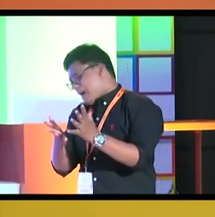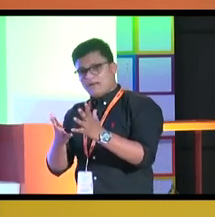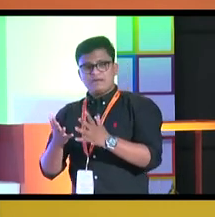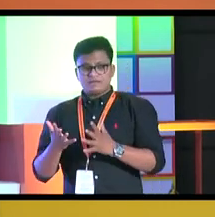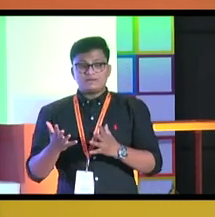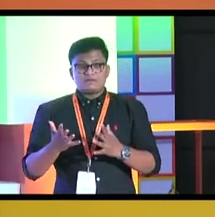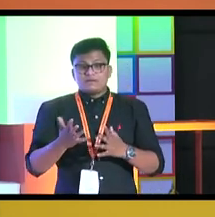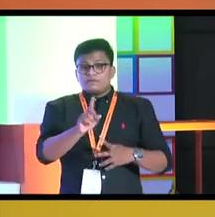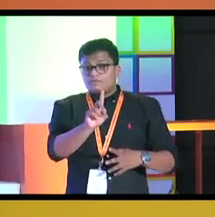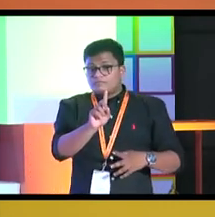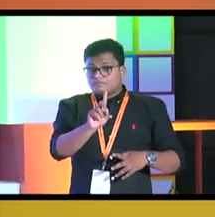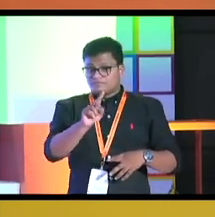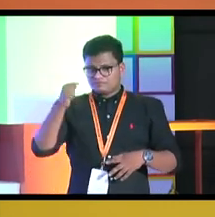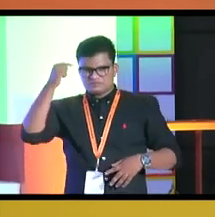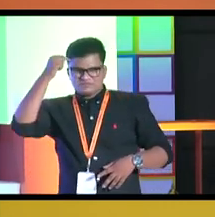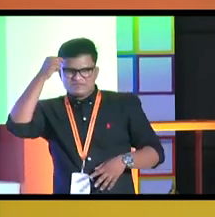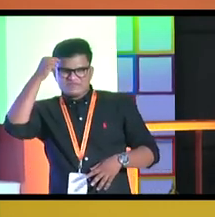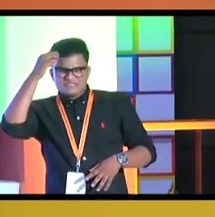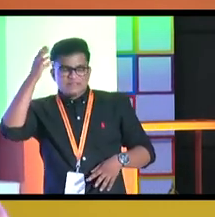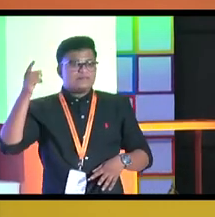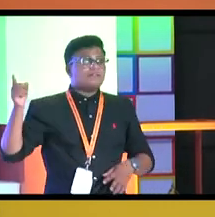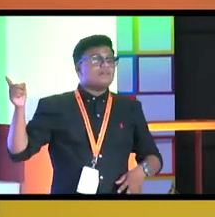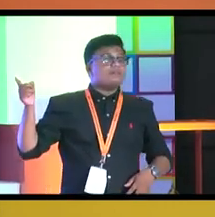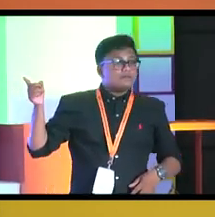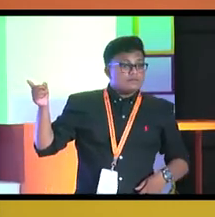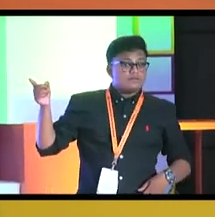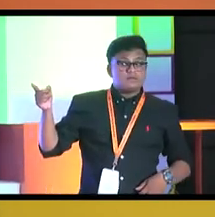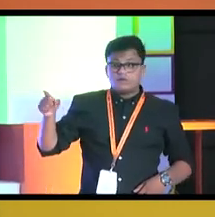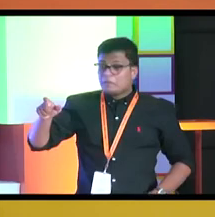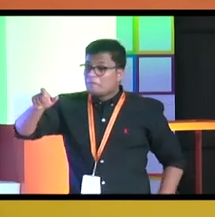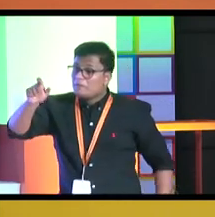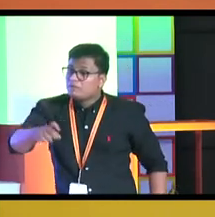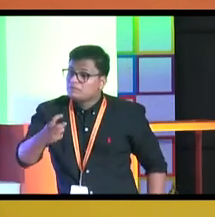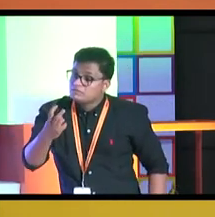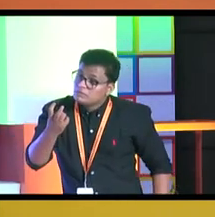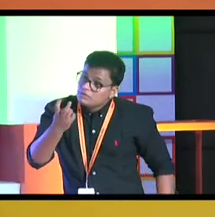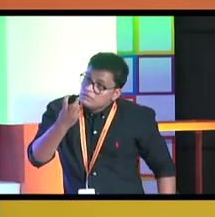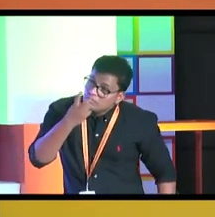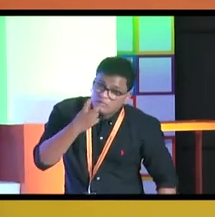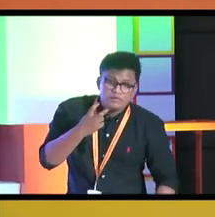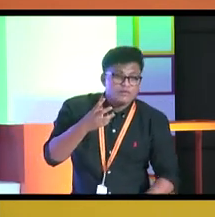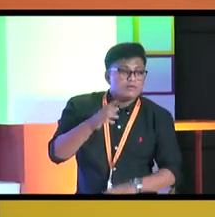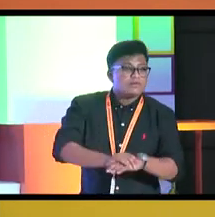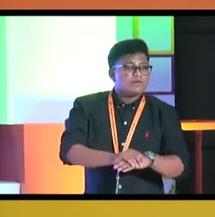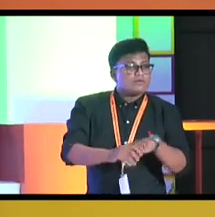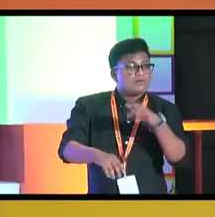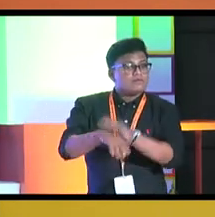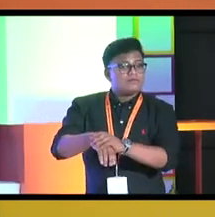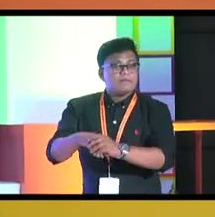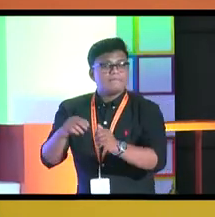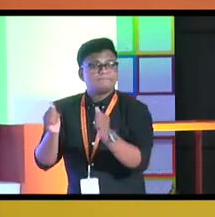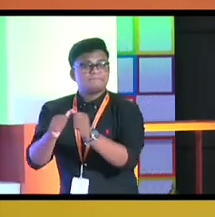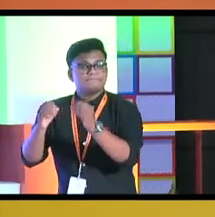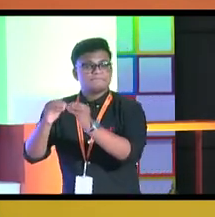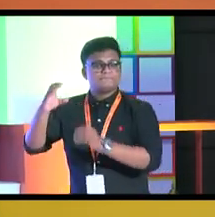अल्टीमेटली एक मेंटली रिटार्डेड बच्चे ने एक अंधे बच्चे को गूंगे बहरे की साइन लैंग्वेज सिखा